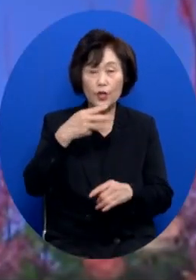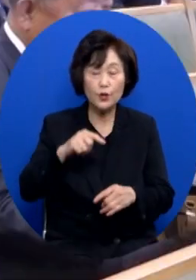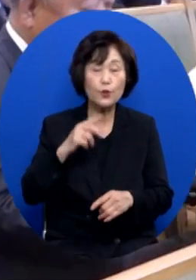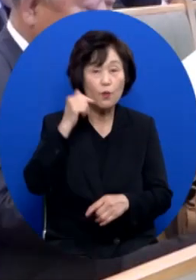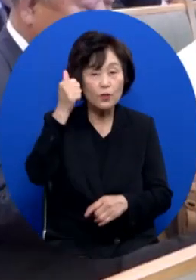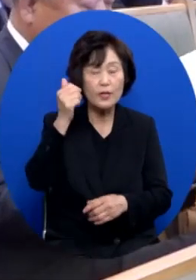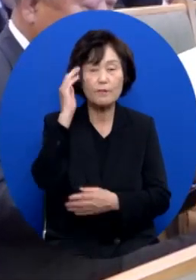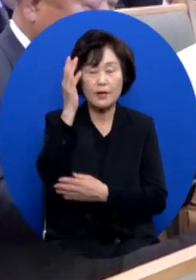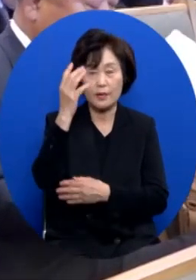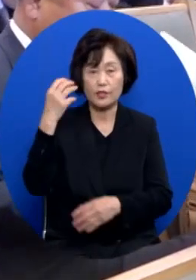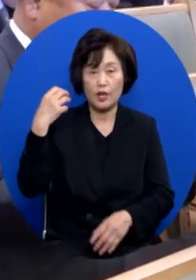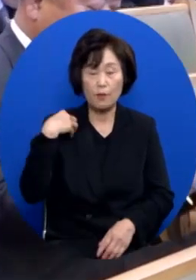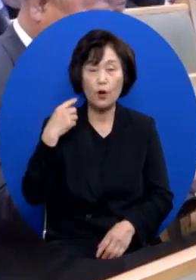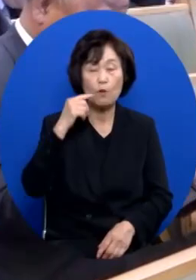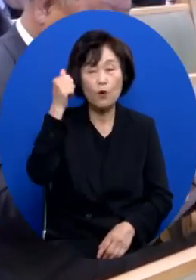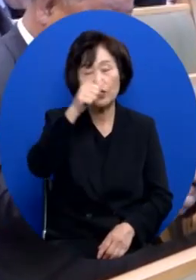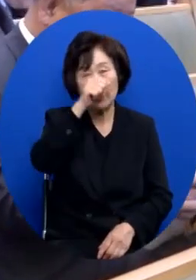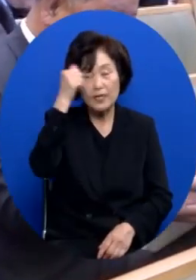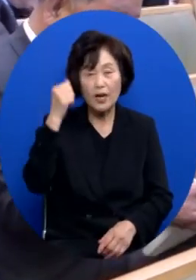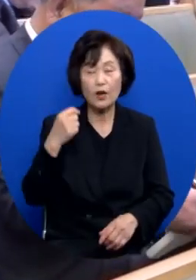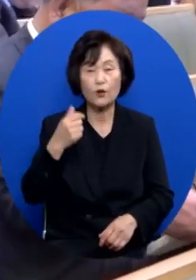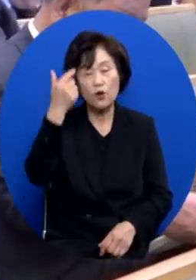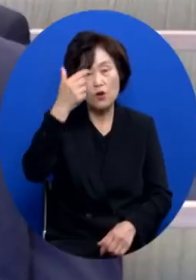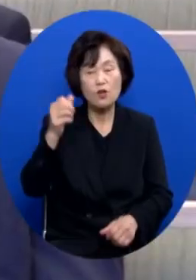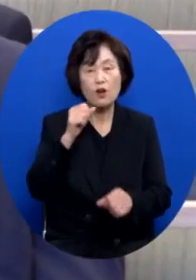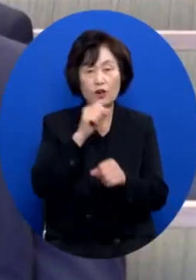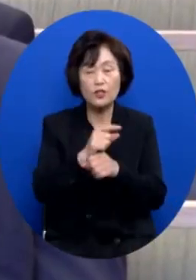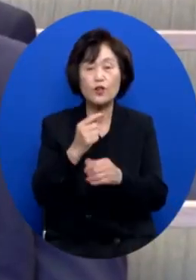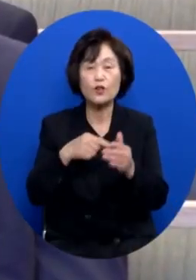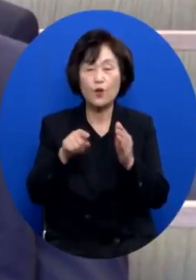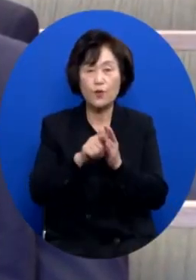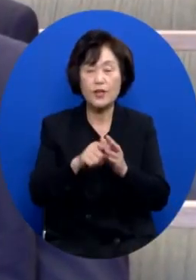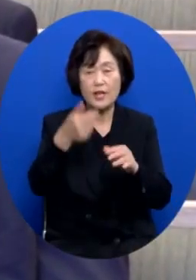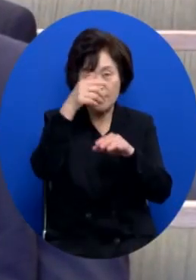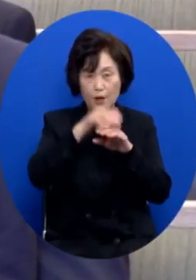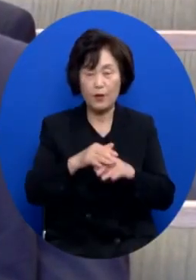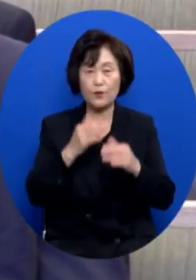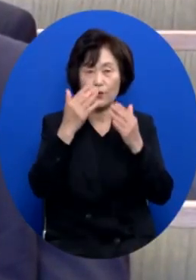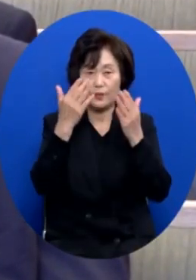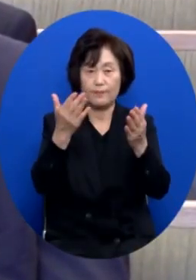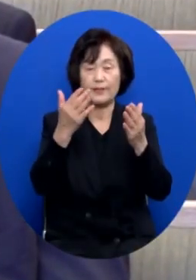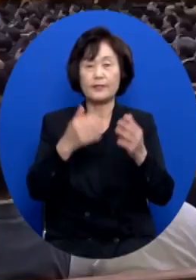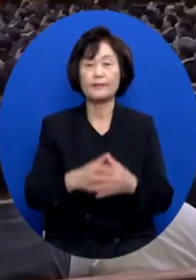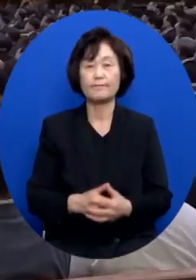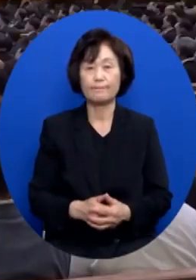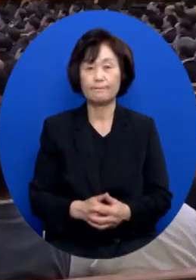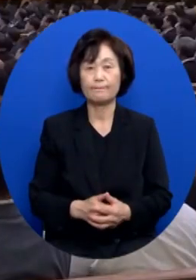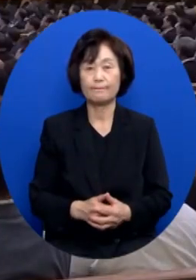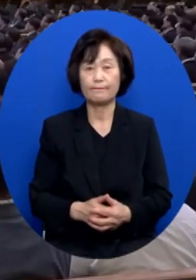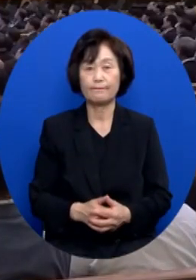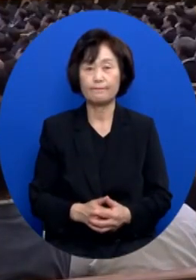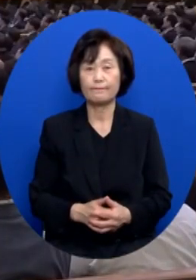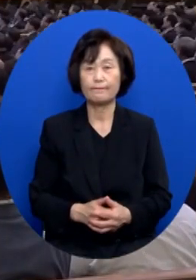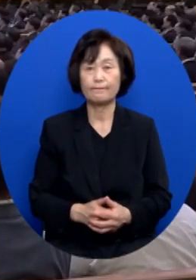강사로 나서 목사 장로 영성 회복을 위한 집회도 열립니다. CTS 뉴스 김인혜입니다.